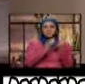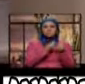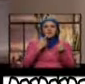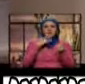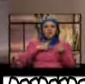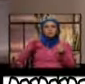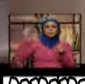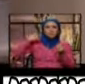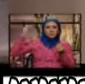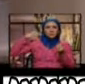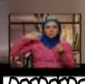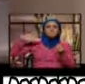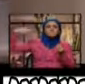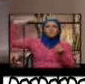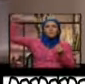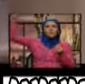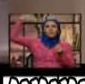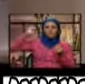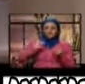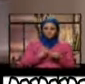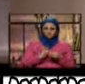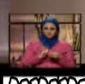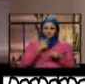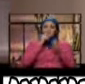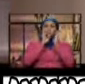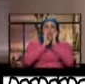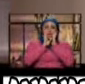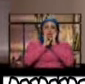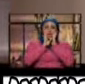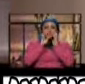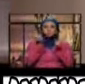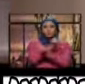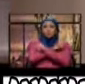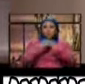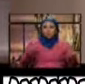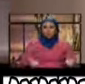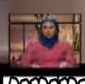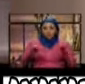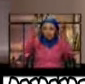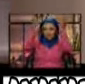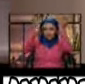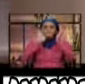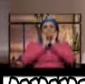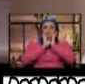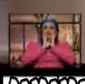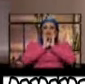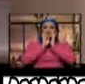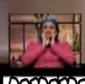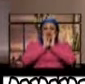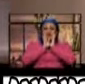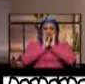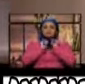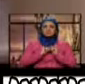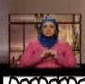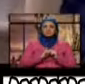سبحان الله العظيم ان عمر يقول لو نادى مناد يوم القيامه كل الناس في الجنه الا واحدا لخشيت ان اكون انا